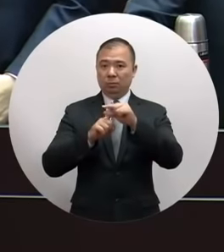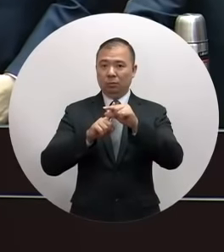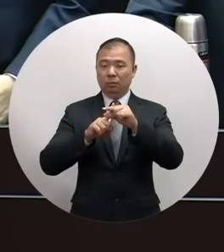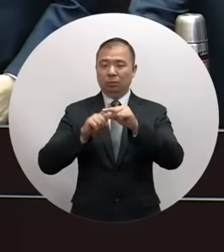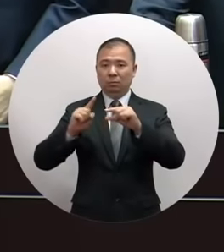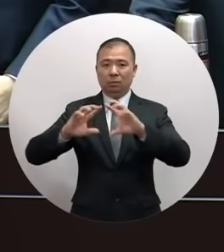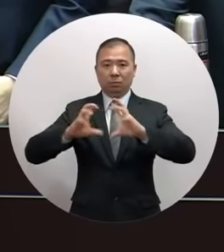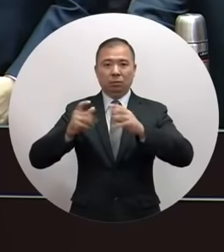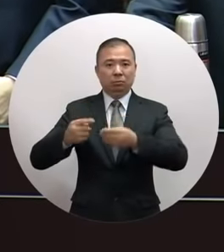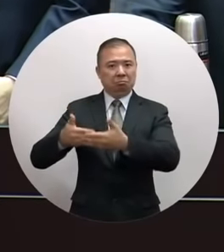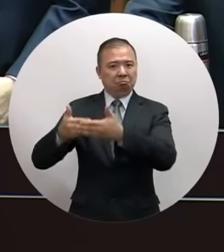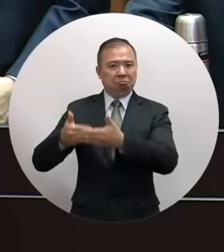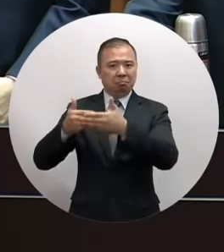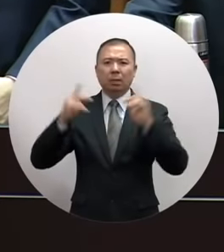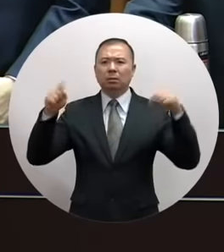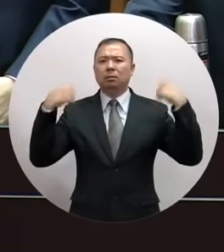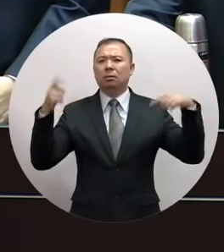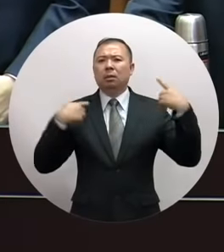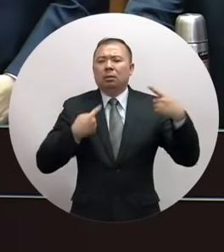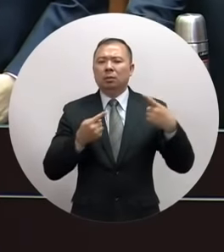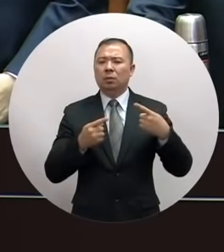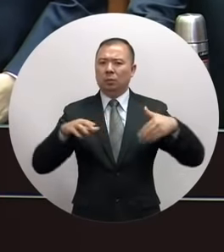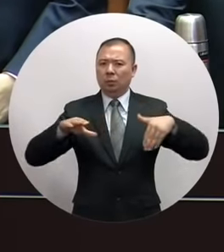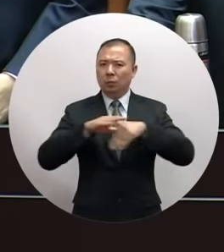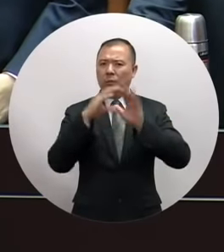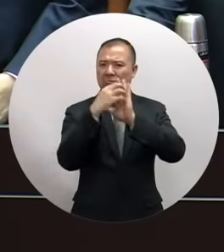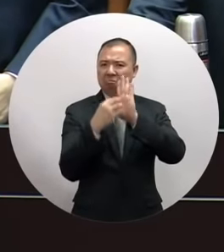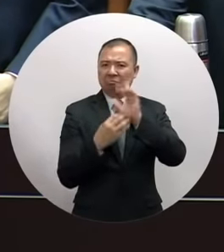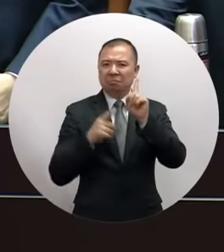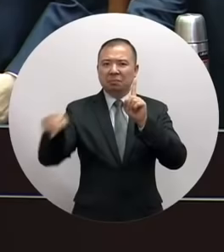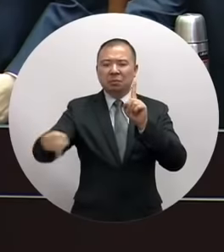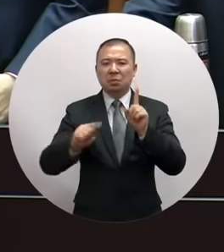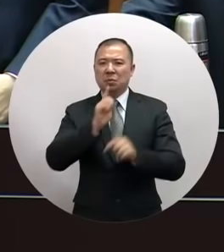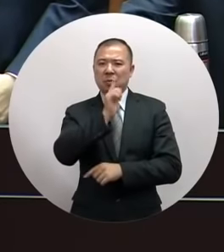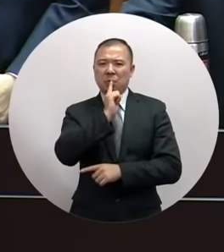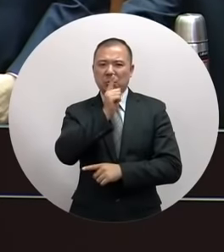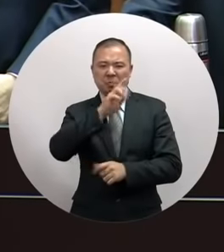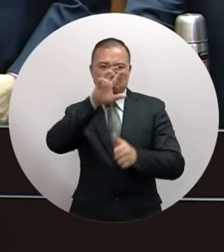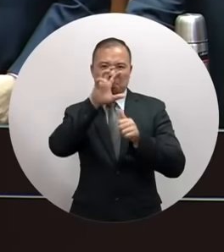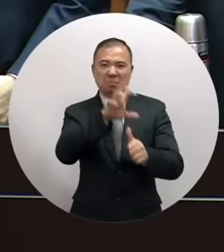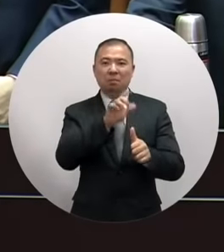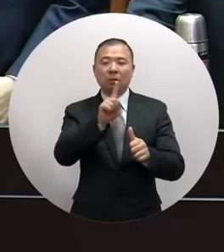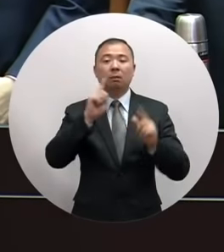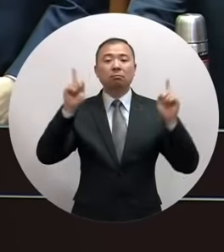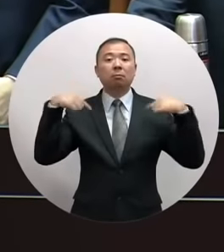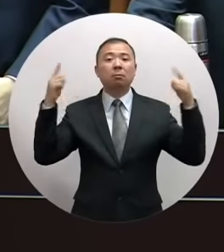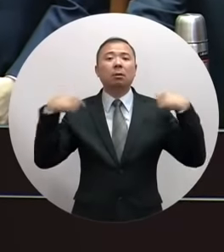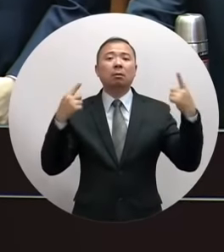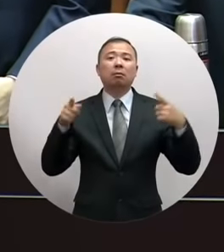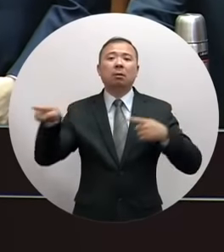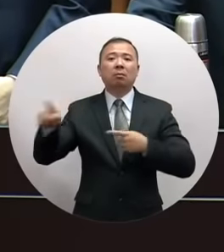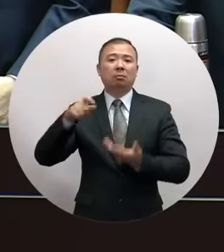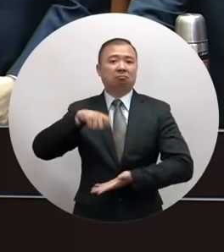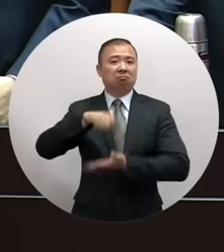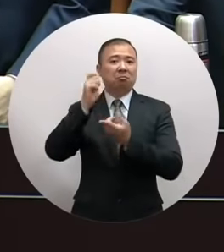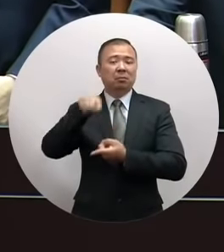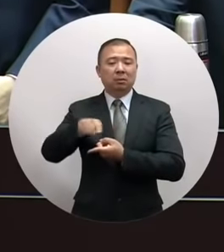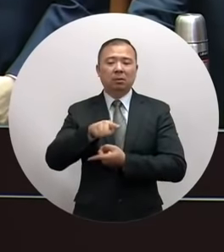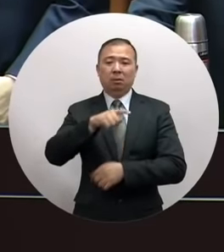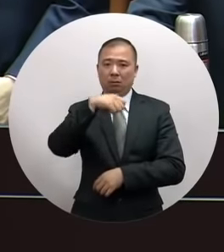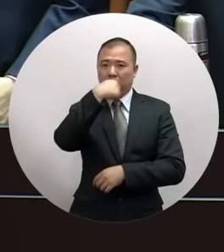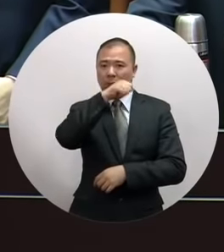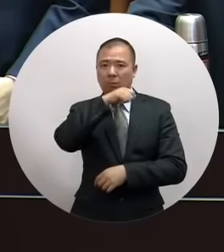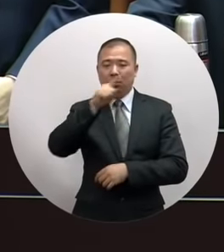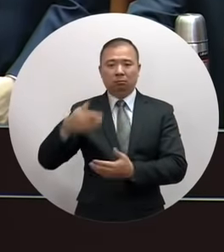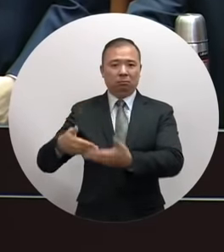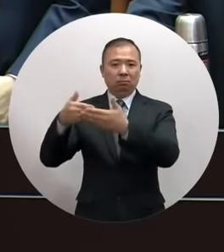不停止，对于台湾，他始终认为台湾是他的。但台湾人民已经非